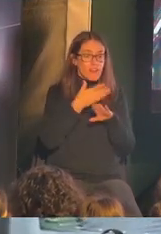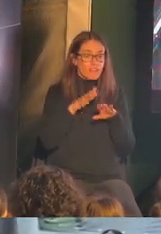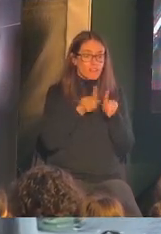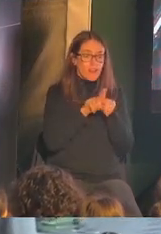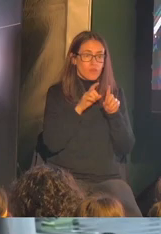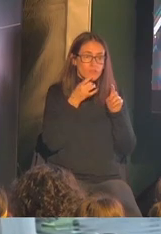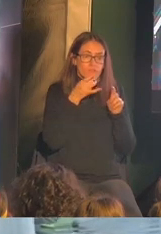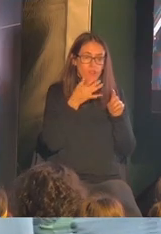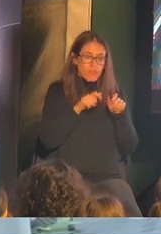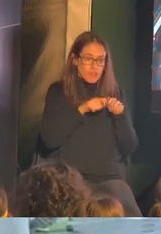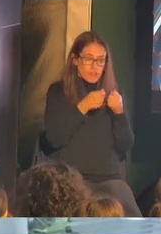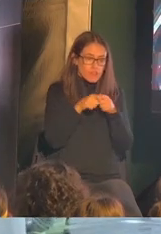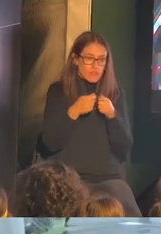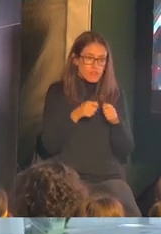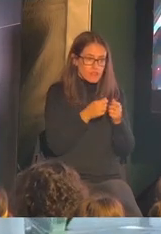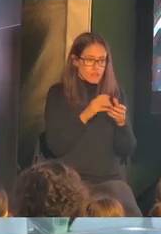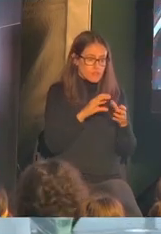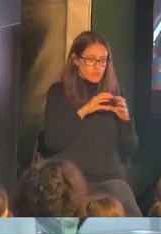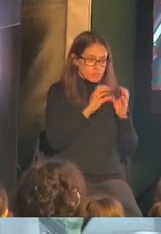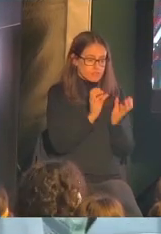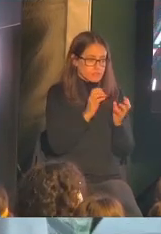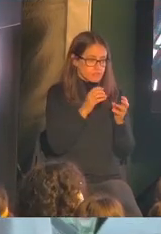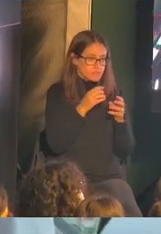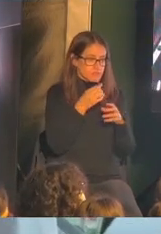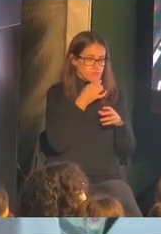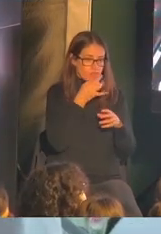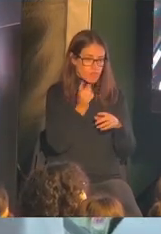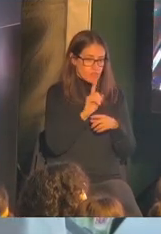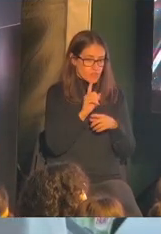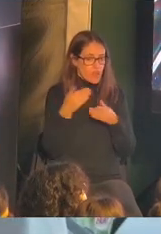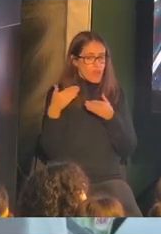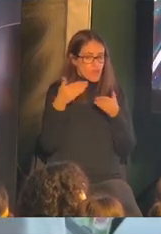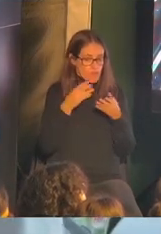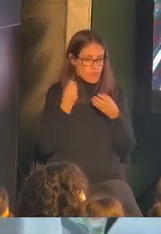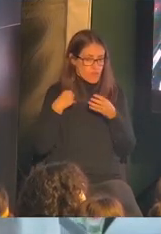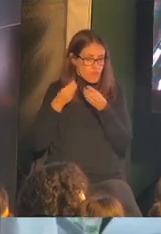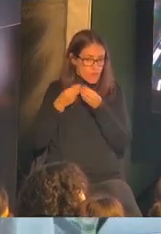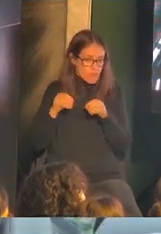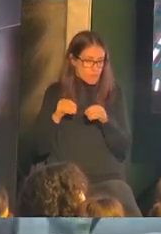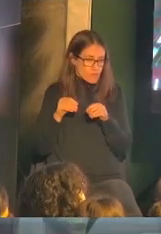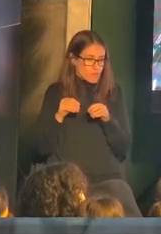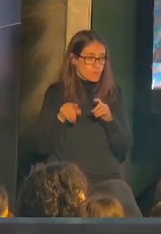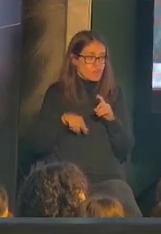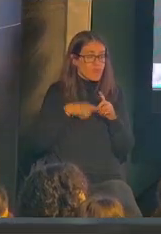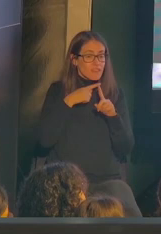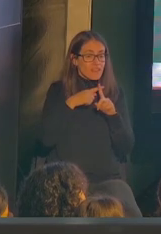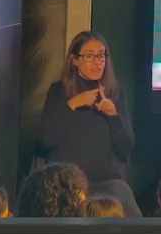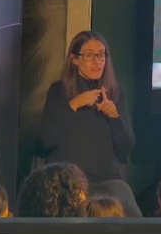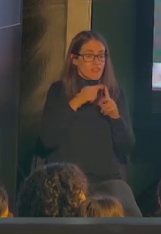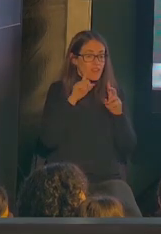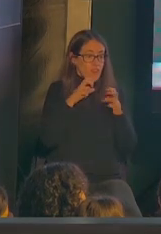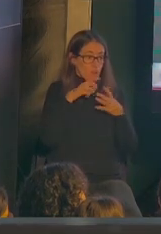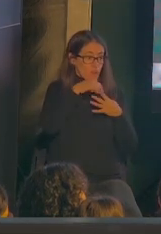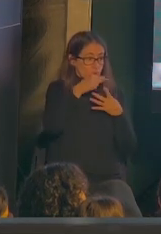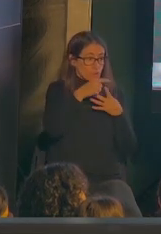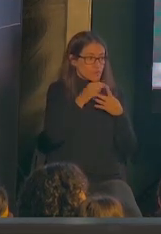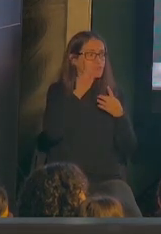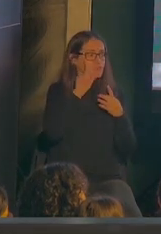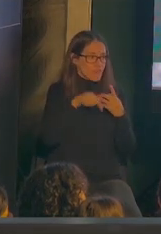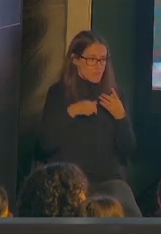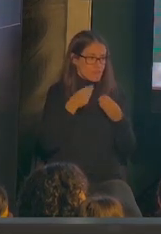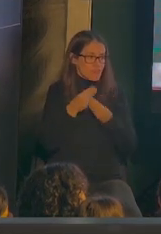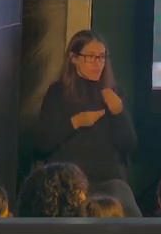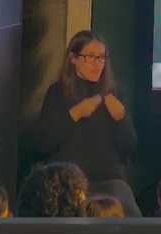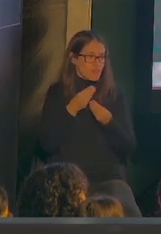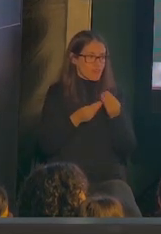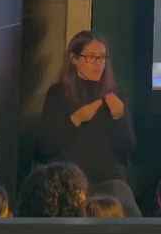a trossets. No? I la part del gluten doncs, ens faria una miqueta el mateix, però en diferents aspectes. Però també ens faria el fet